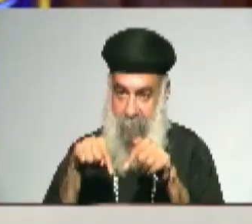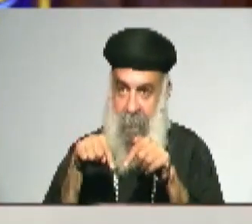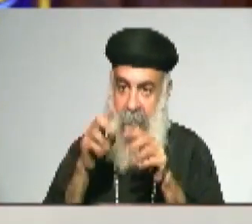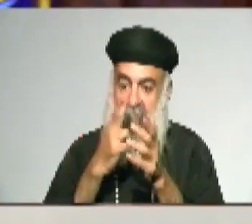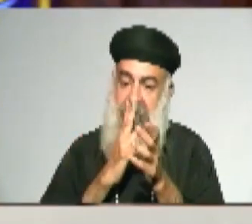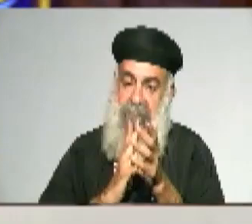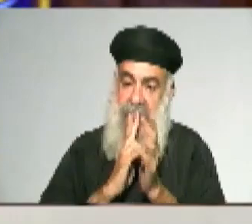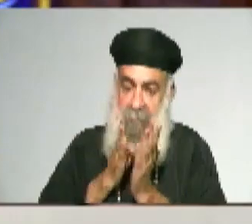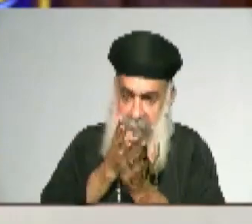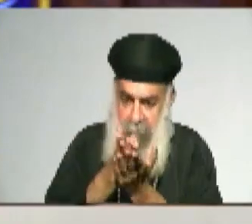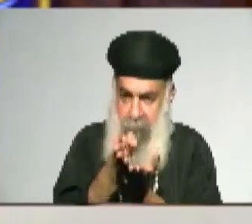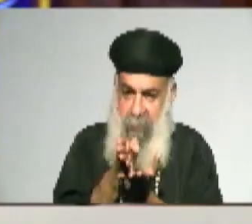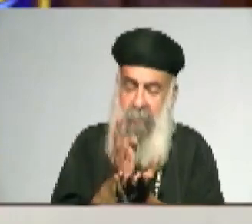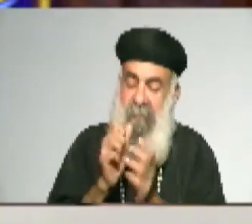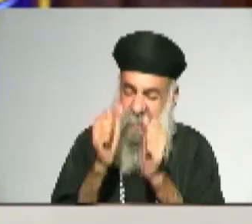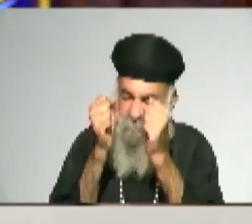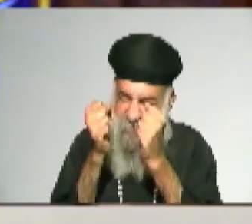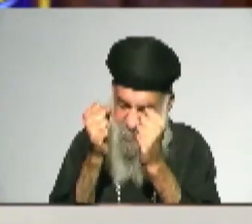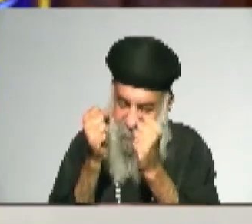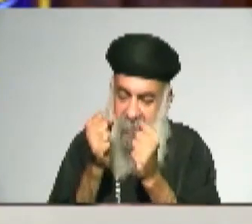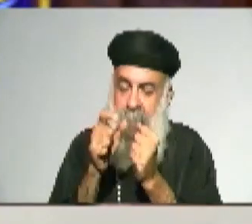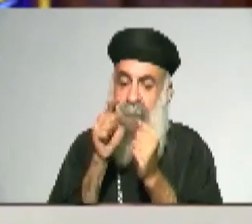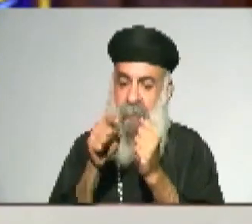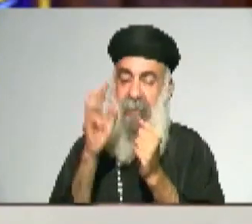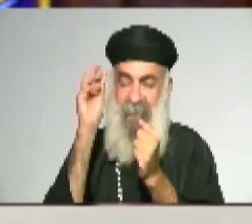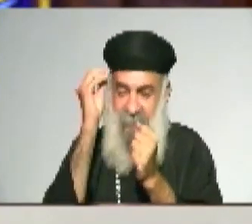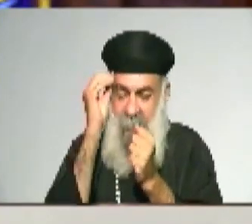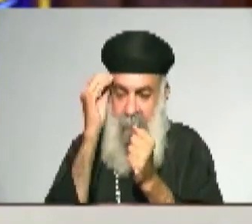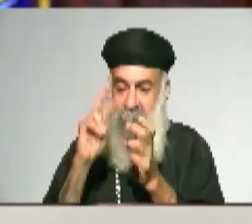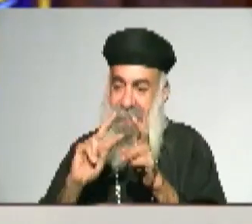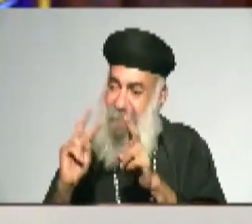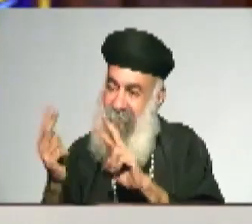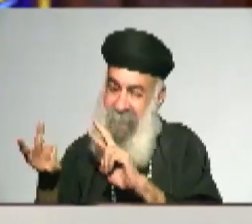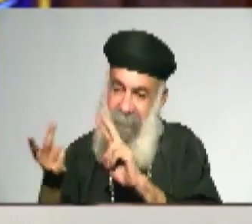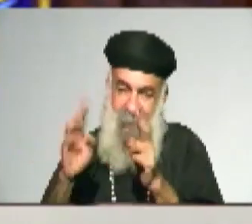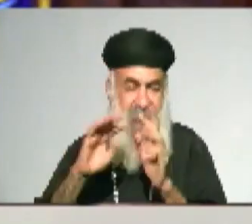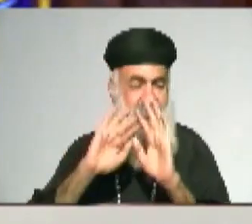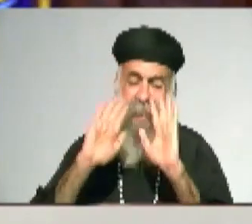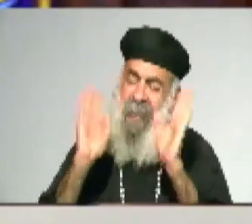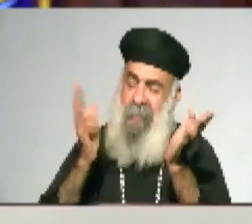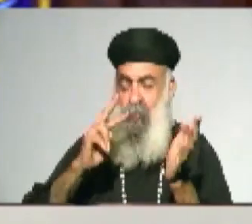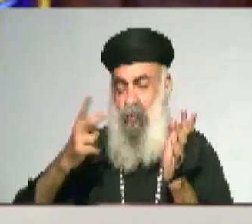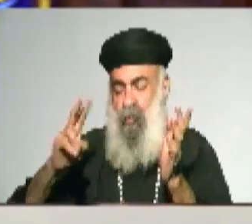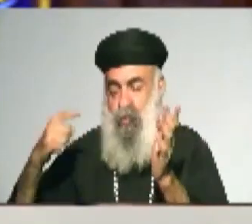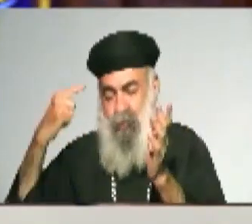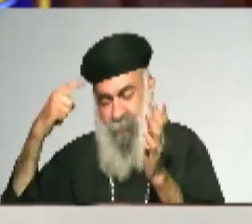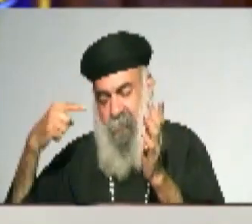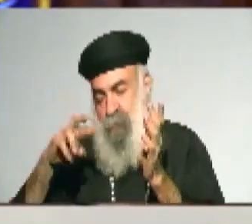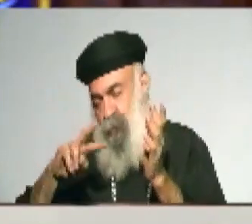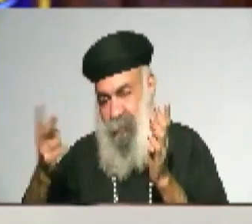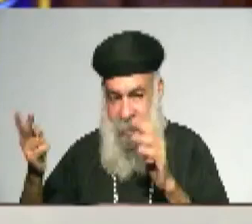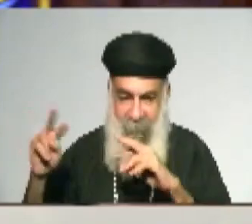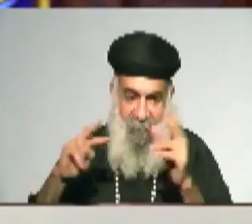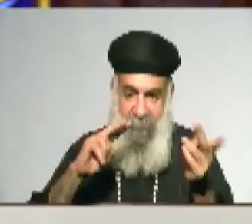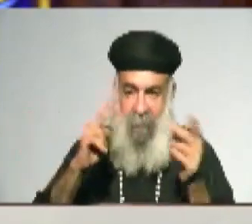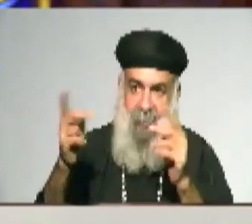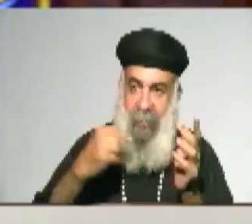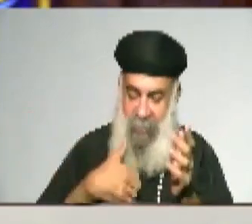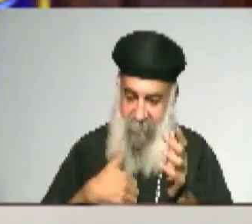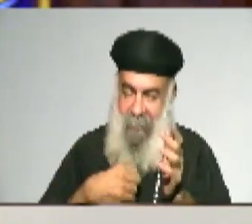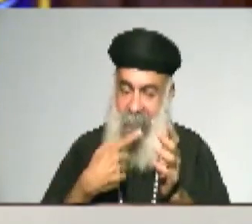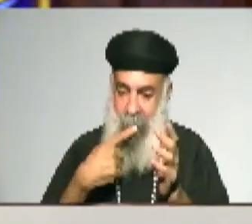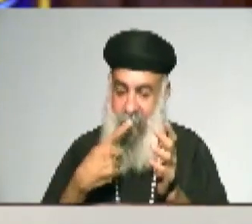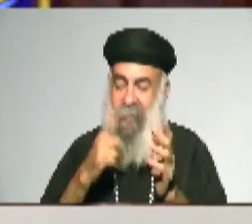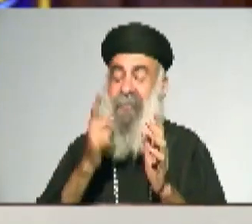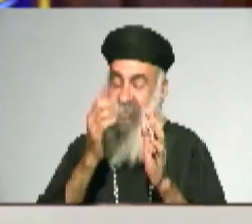النقي اللي لازم نتمسك بيه ونفهم ان هو متميز عن اي ايمان في الدنيا وهو الصح، مش عشان احنا سكندريين